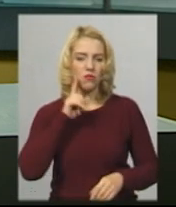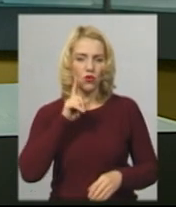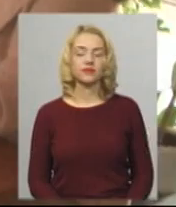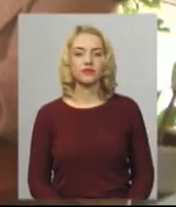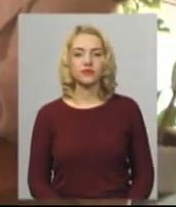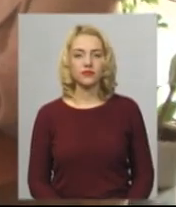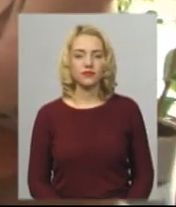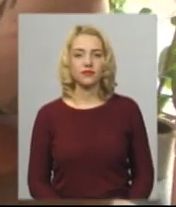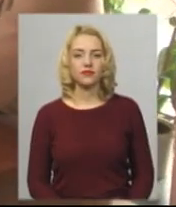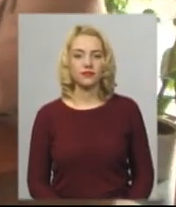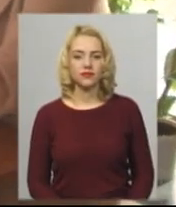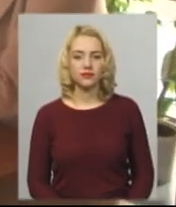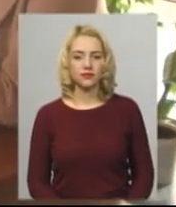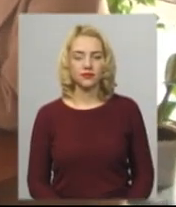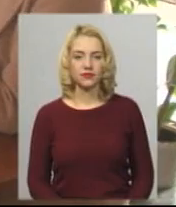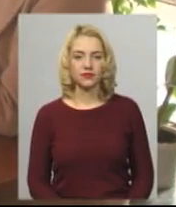здоров'я.